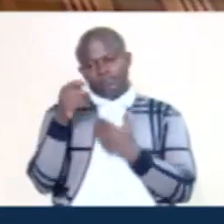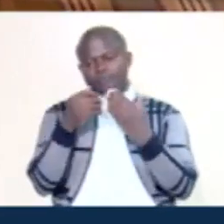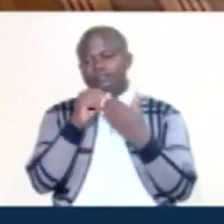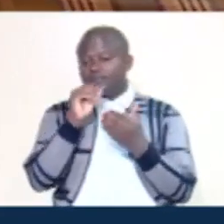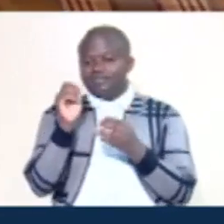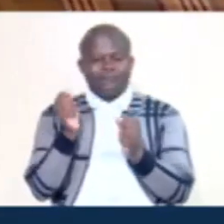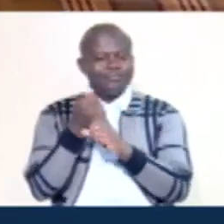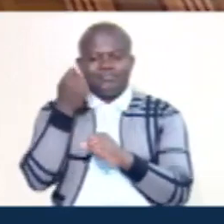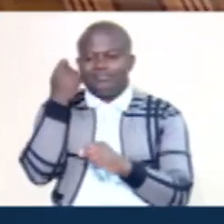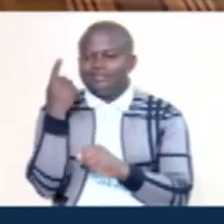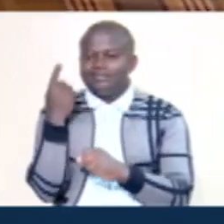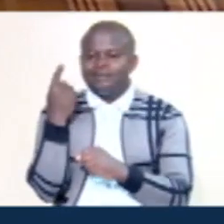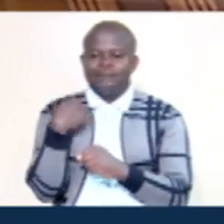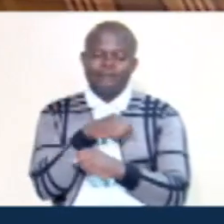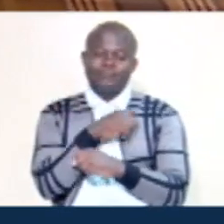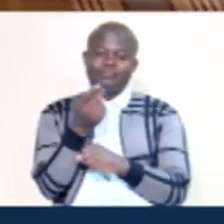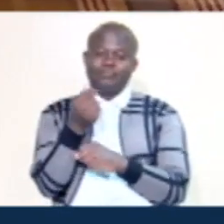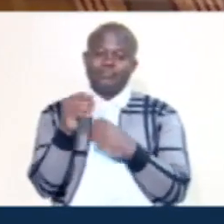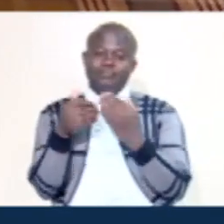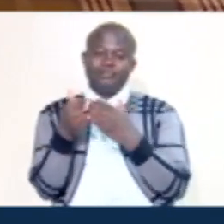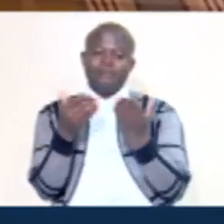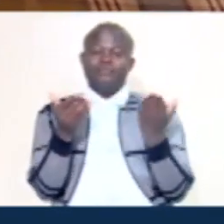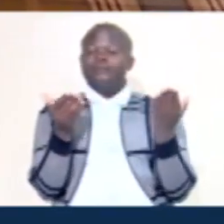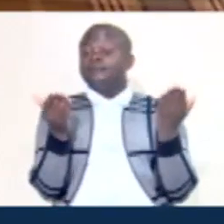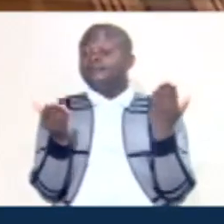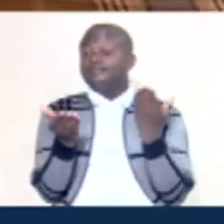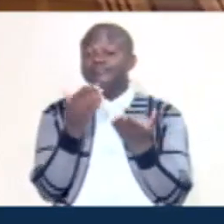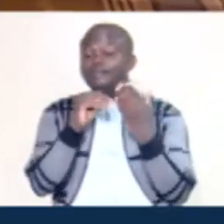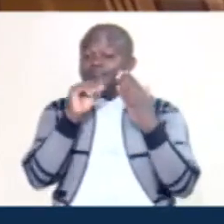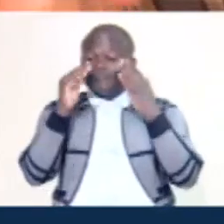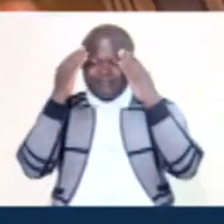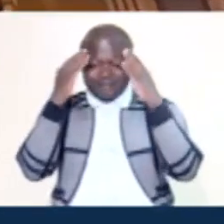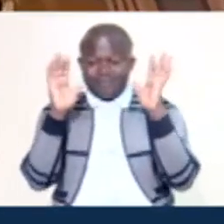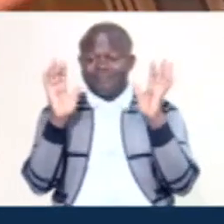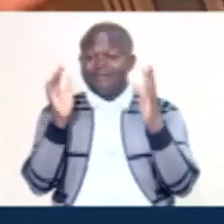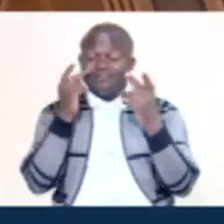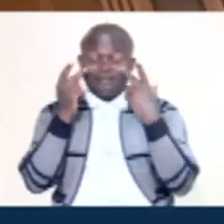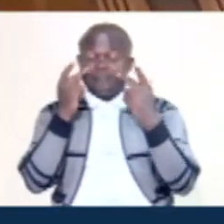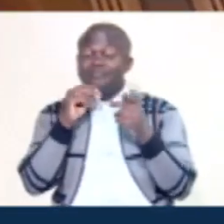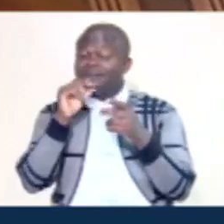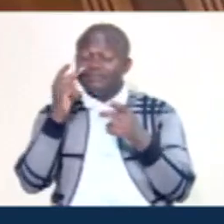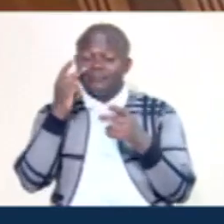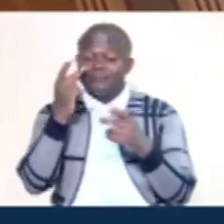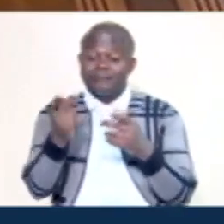sinjya mbyumvamo noneho naye amafaranga basi no kuyabona sinayabonye